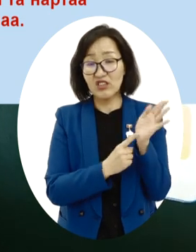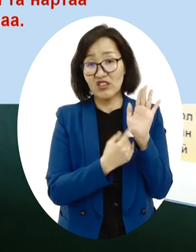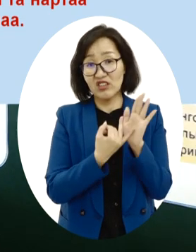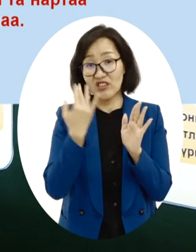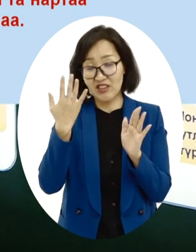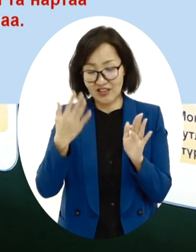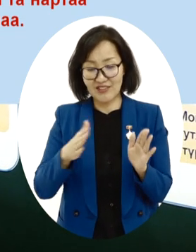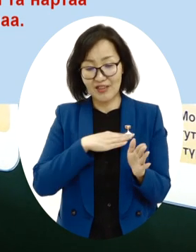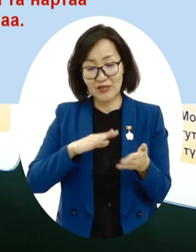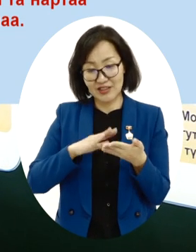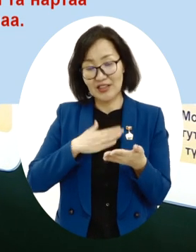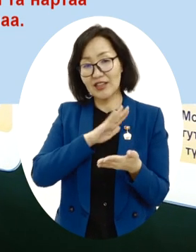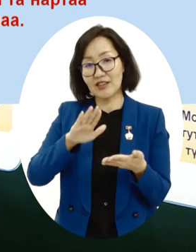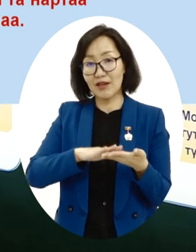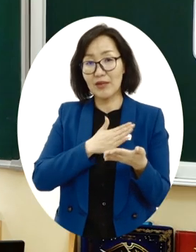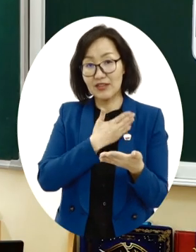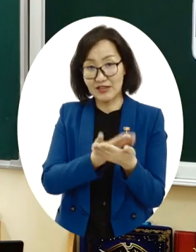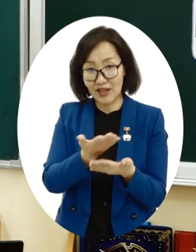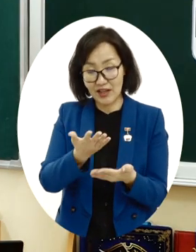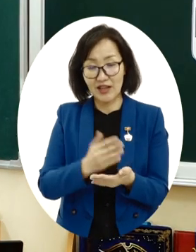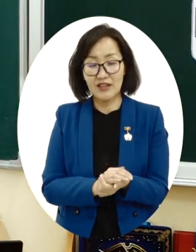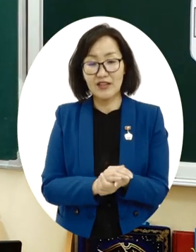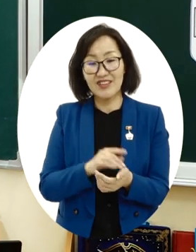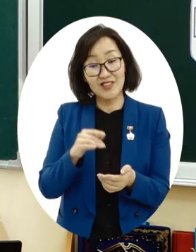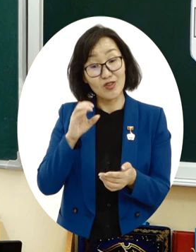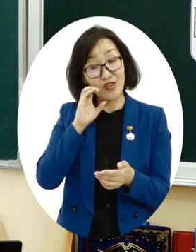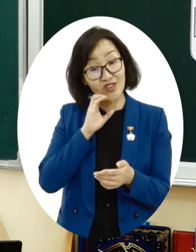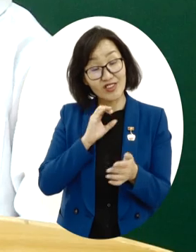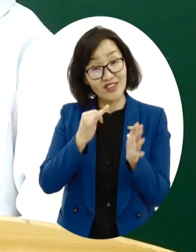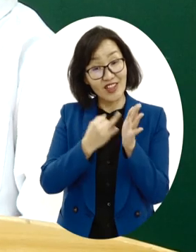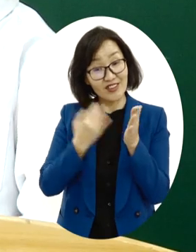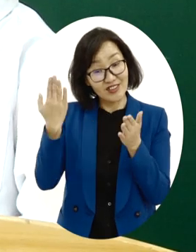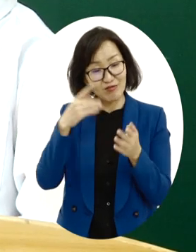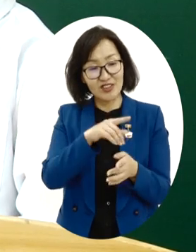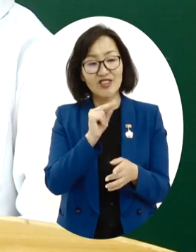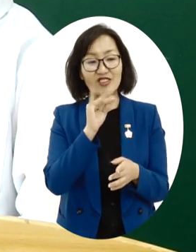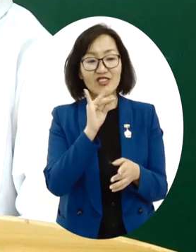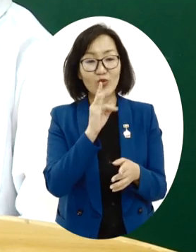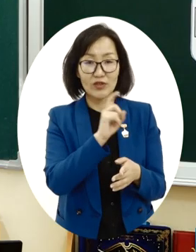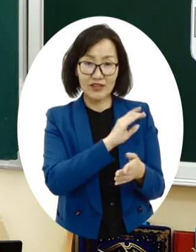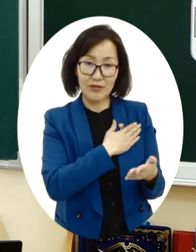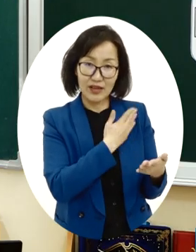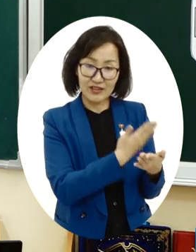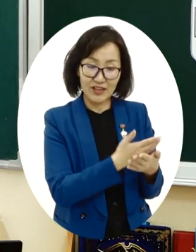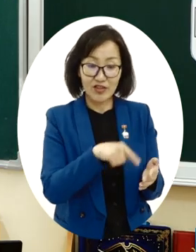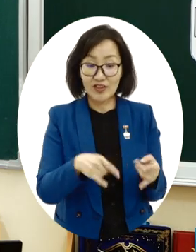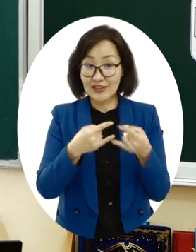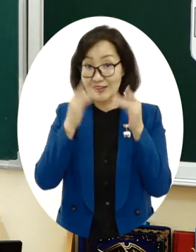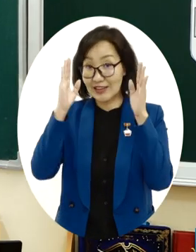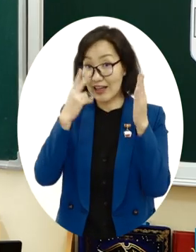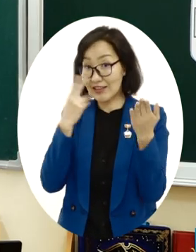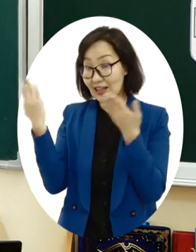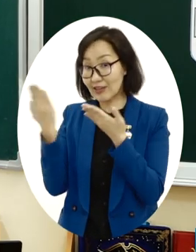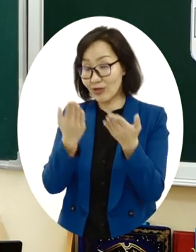хүч шүү. Намаас өссөн та нартай баярлаа. Хүүхдүүдтэй сонирхолтой илтгэлээ тавьсан чинь хүсэлэндээ баярлалаа. За одоо бүгдээрээ